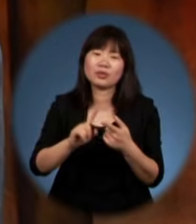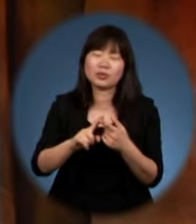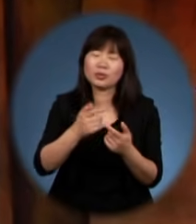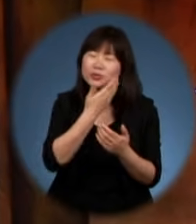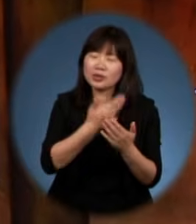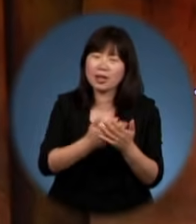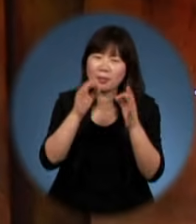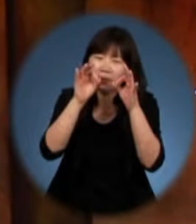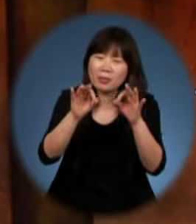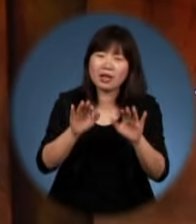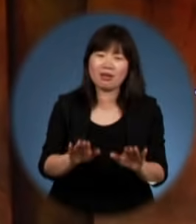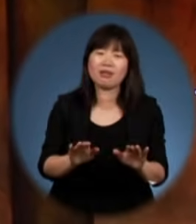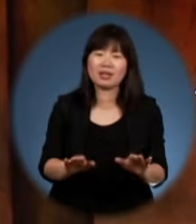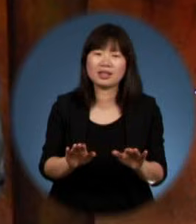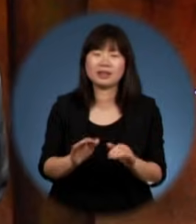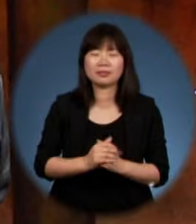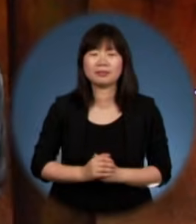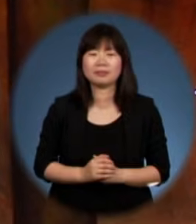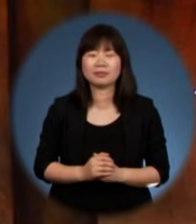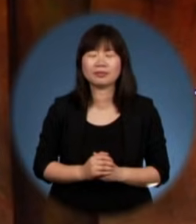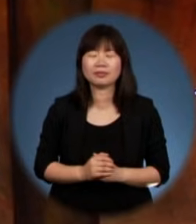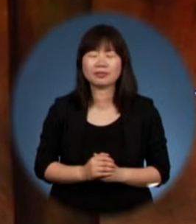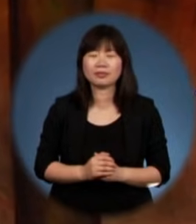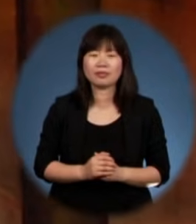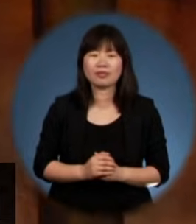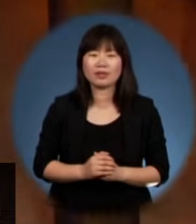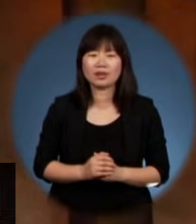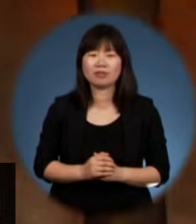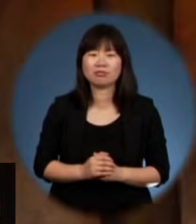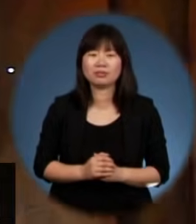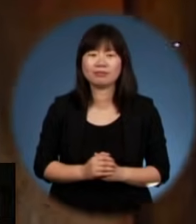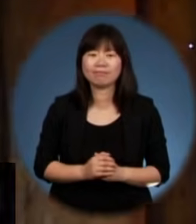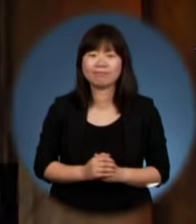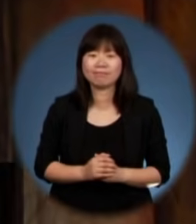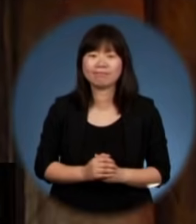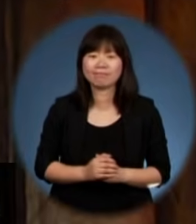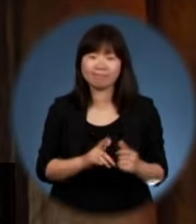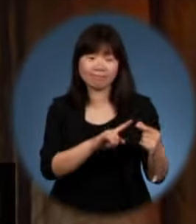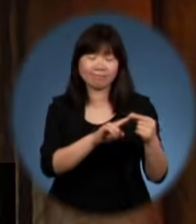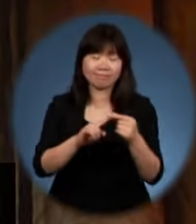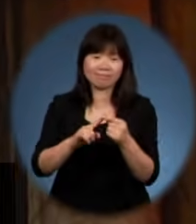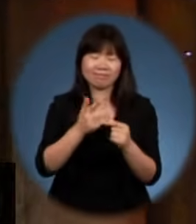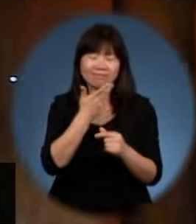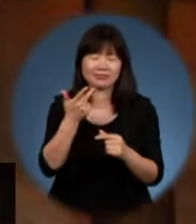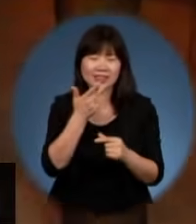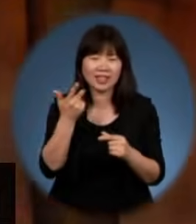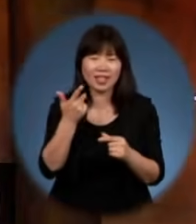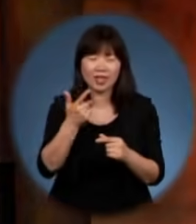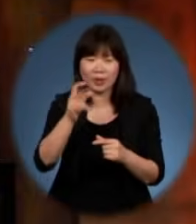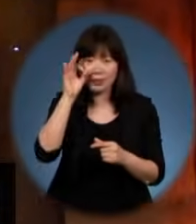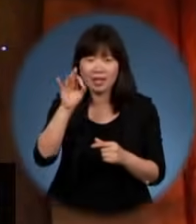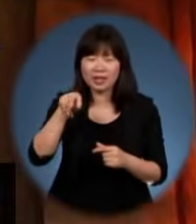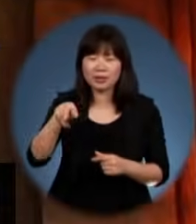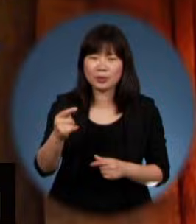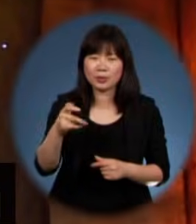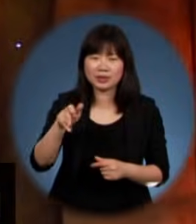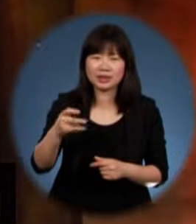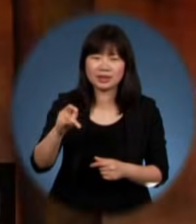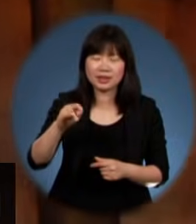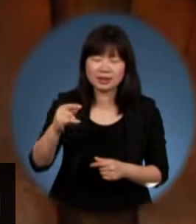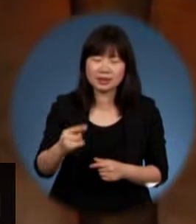것입니다 어 이그잼 인도와 fei 오브 리빙 이라는 개념이 있습니다 소크라테스가 발기는 개념인데요 말했던